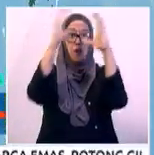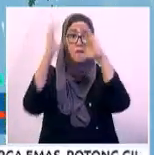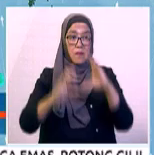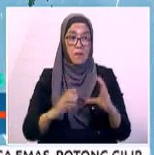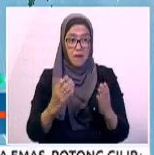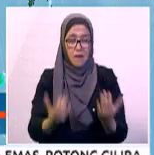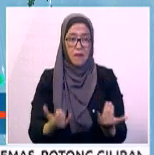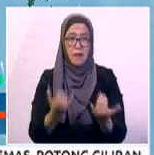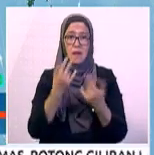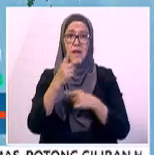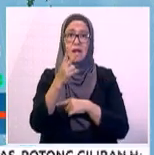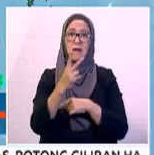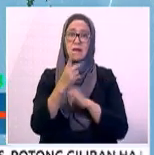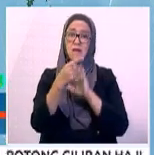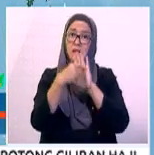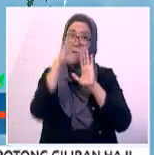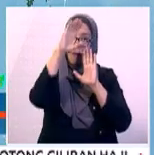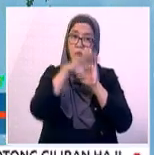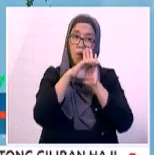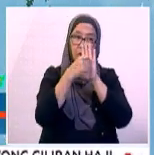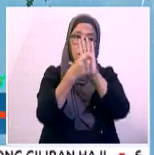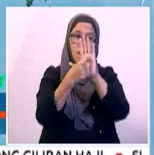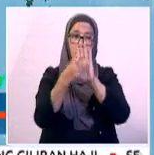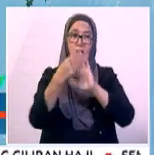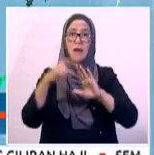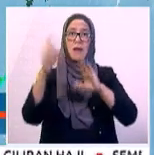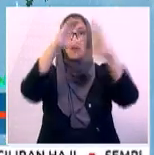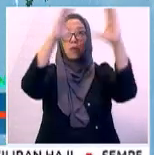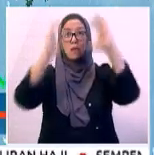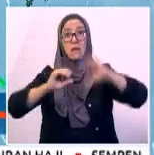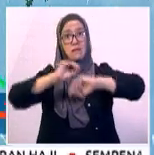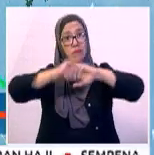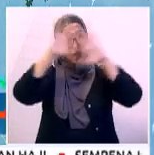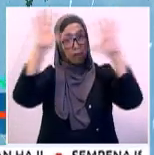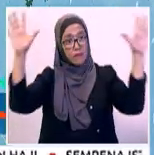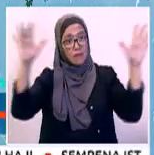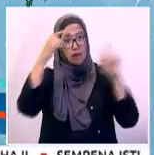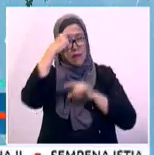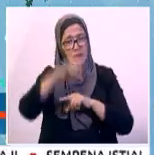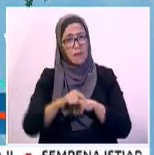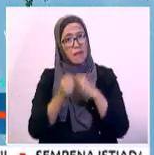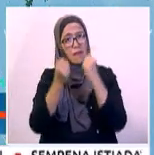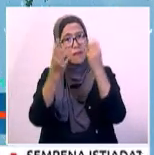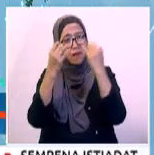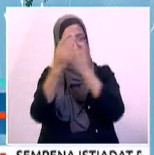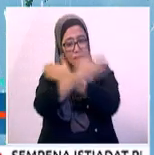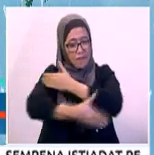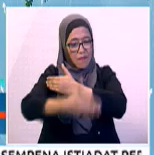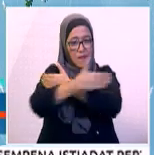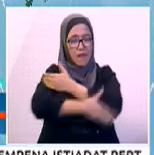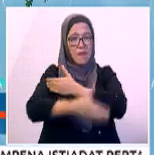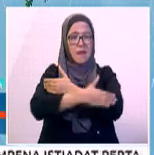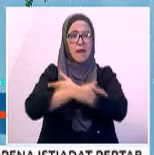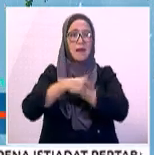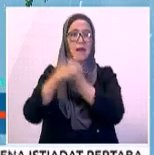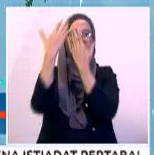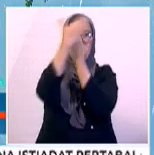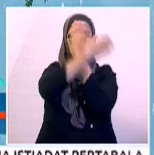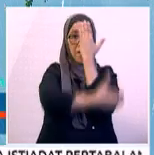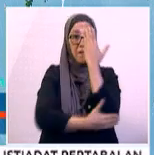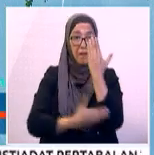ini, imej radar menunjukkan cuaca adalah cerah bagi hampir kebanyakan negeri-negeri di sekitar semenanjung